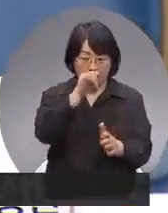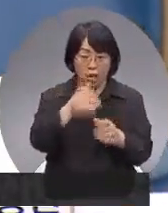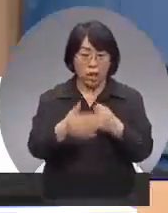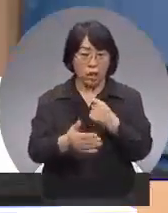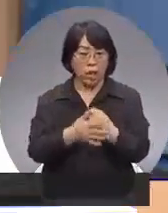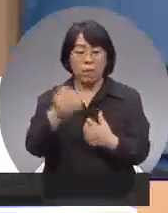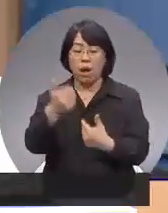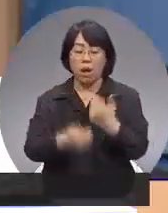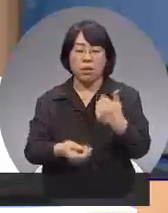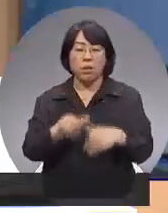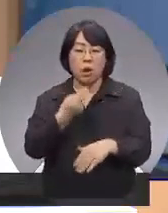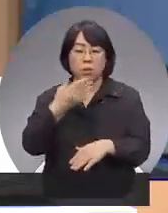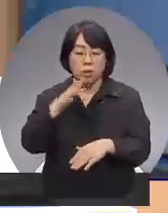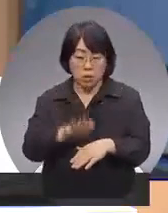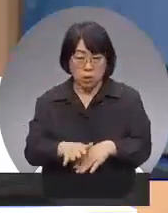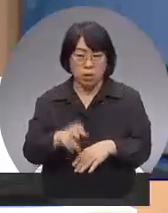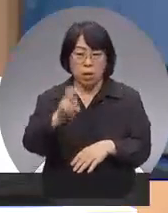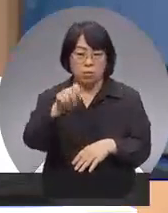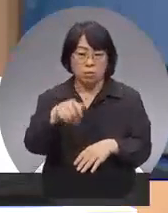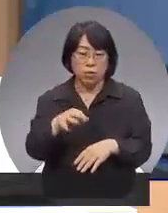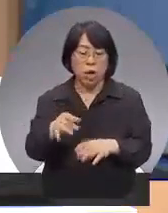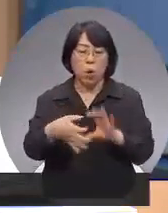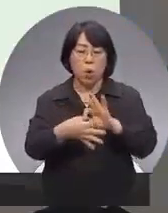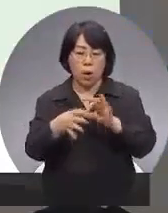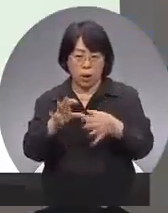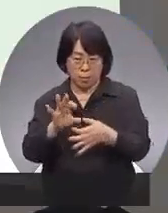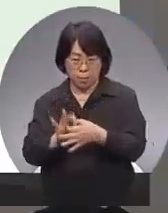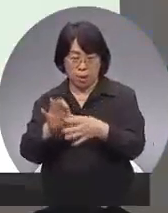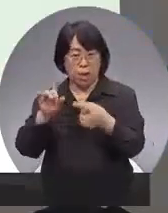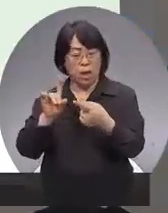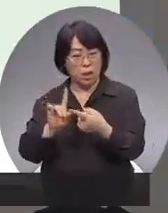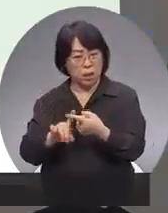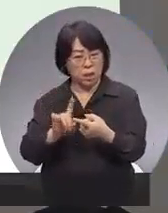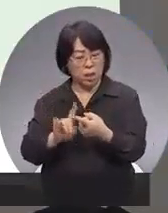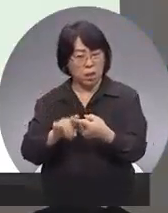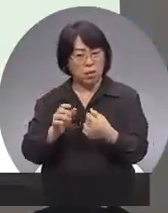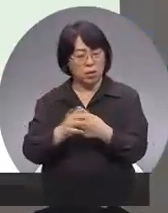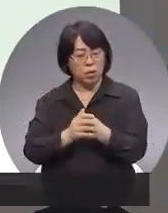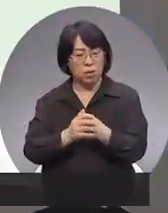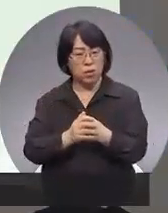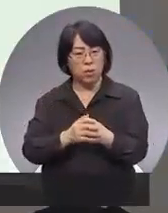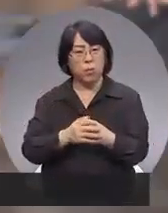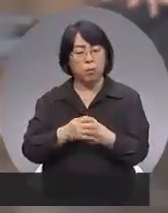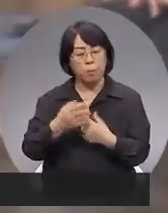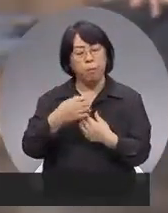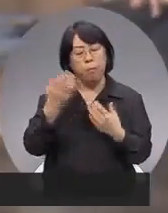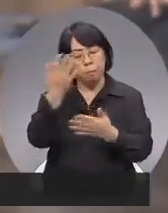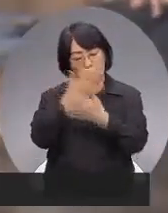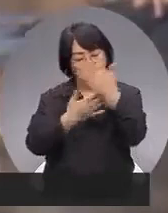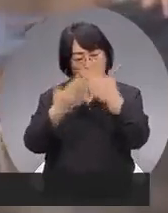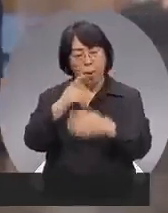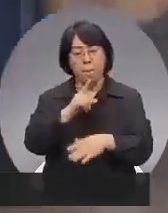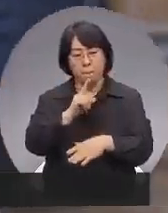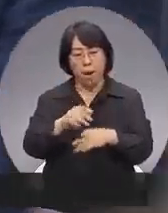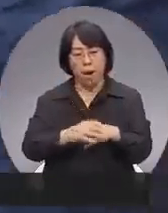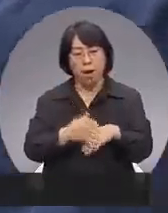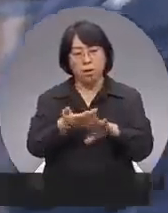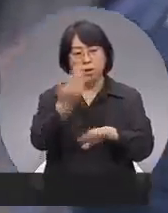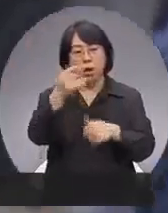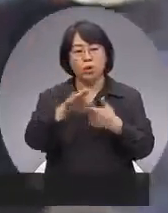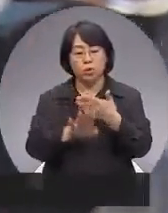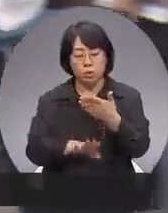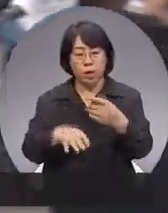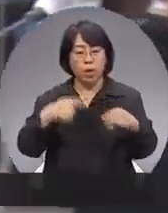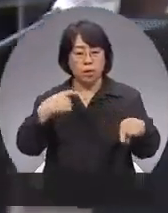있지만 무해 올림픽 등 이시종표 무해는 격돌점이 될 가능성이 있습니다. 선후배로 한때